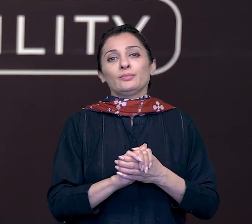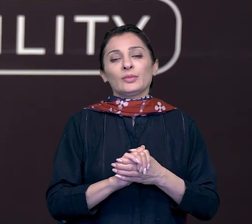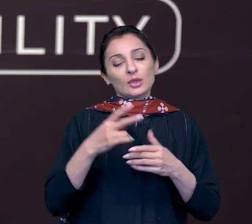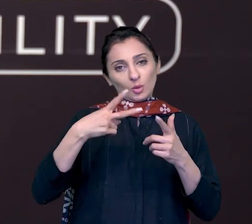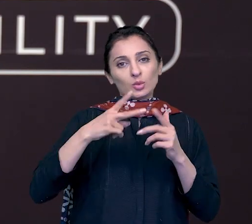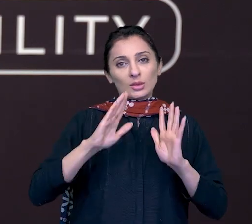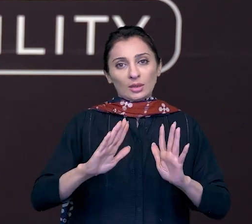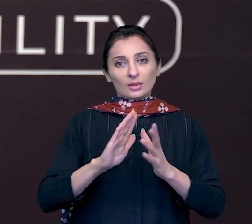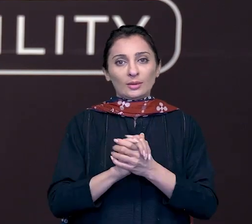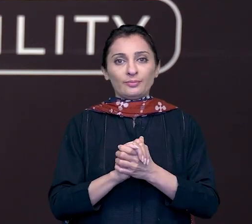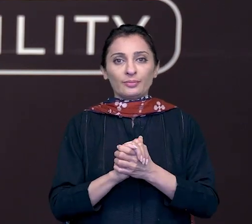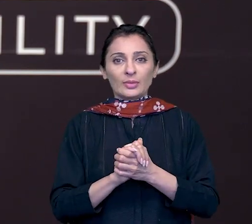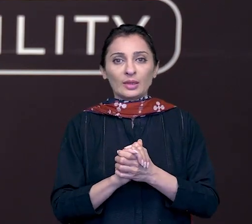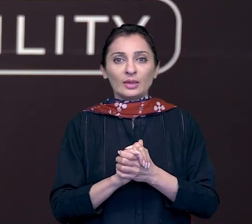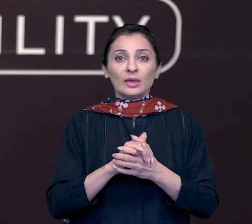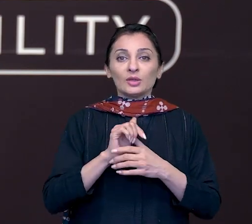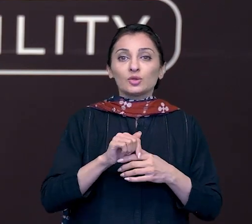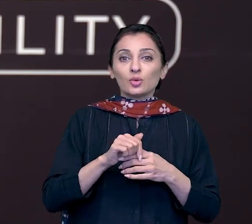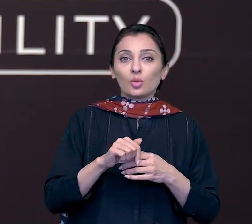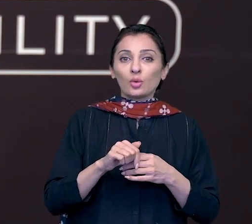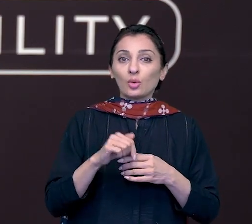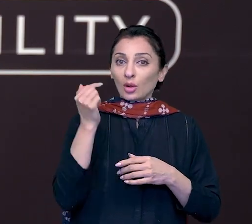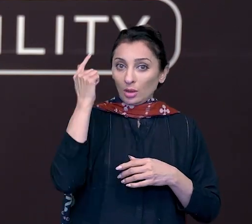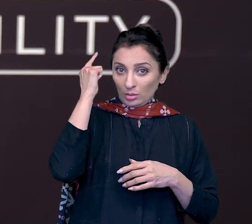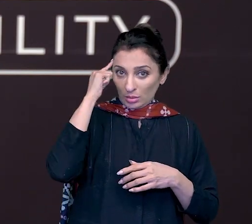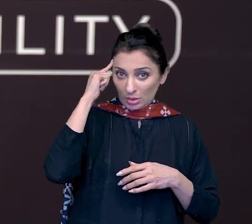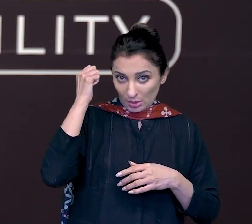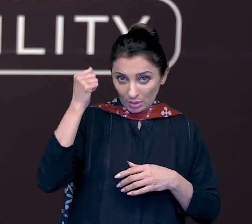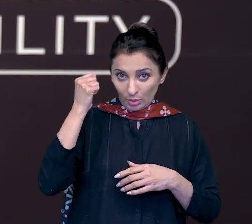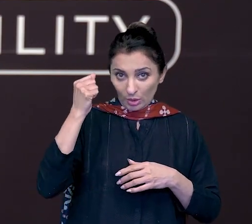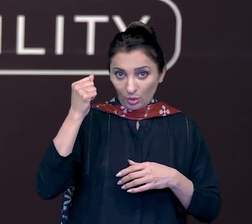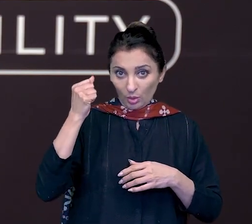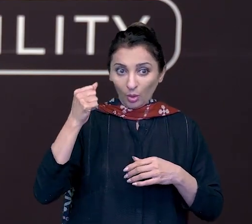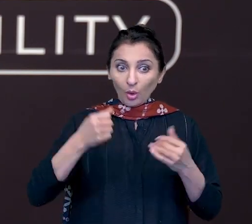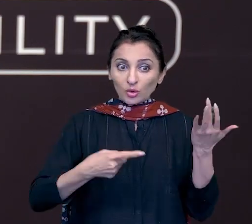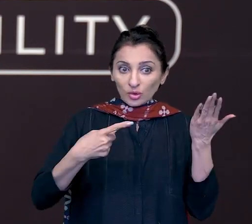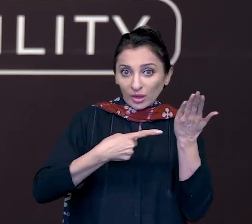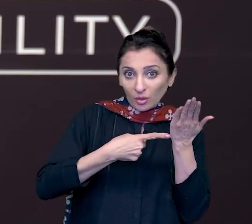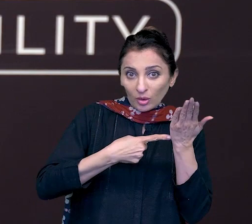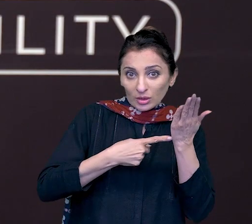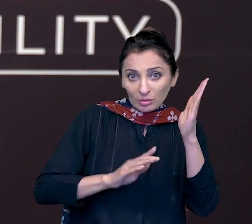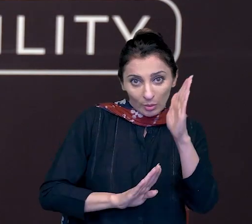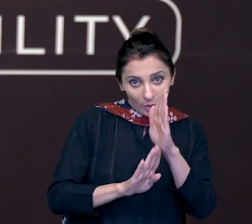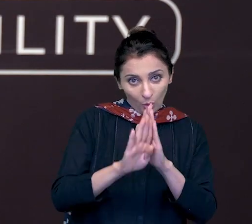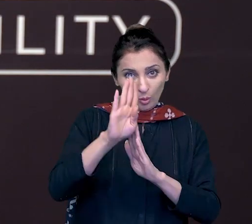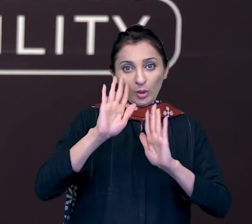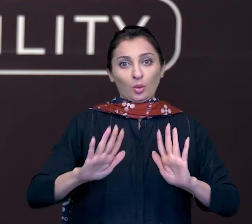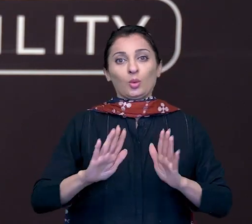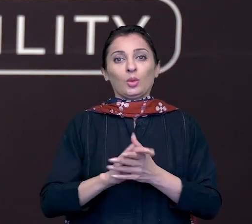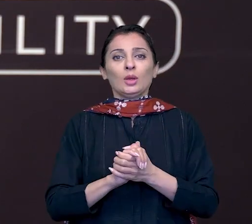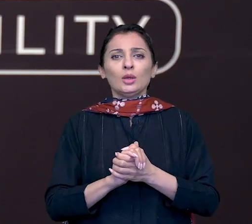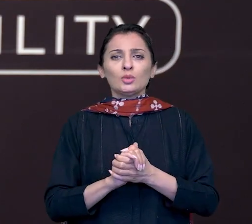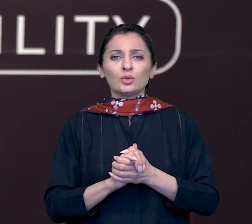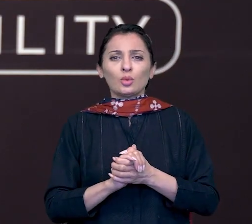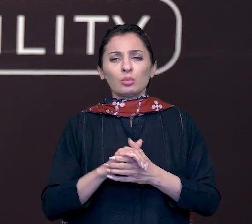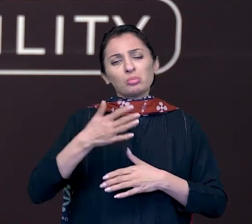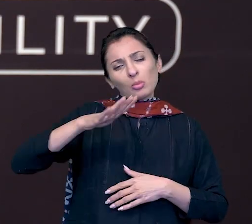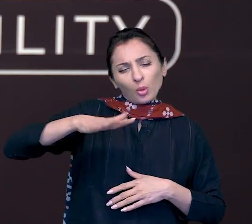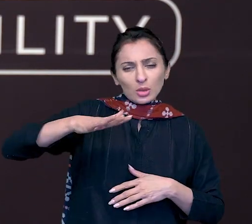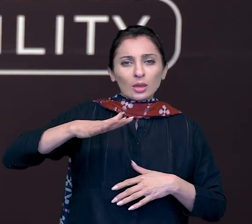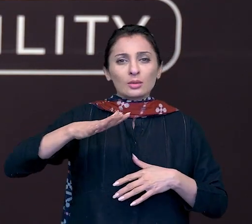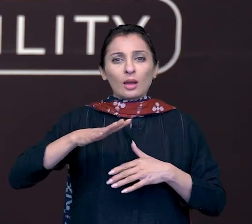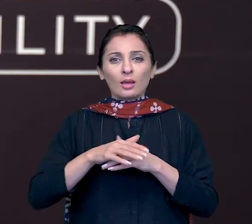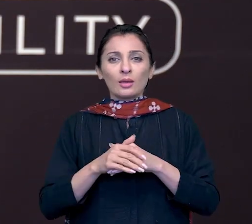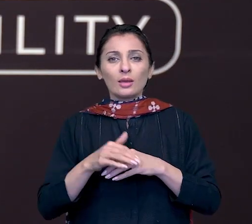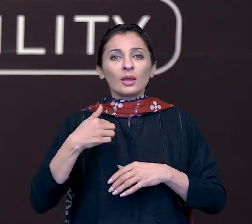ज़िंदगी, ऐसी ज़िंदगी जो इंटेलिजेंट हो, जो टेक्नोलॉजिकली एडवांस हो। तो हो सकता है, पॉसिबिलिटी है, क्योंकि हमारे